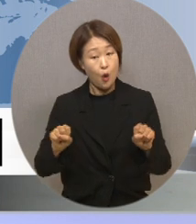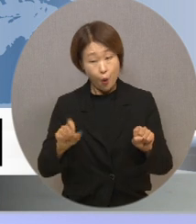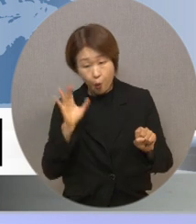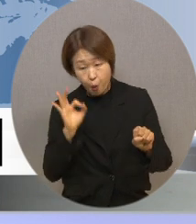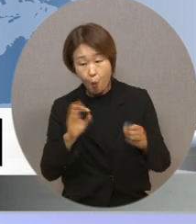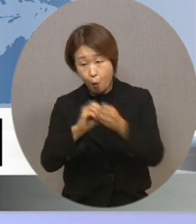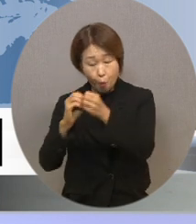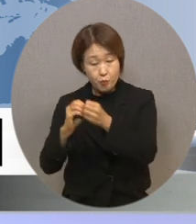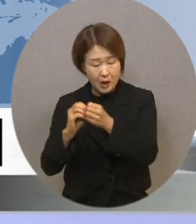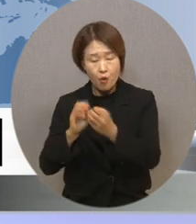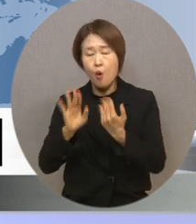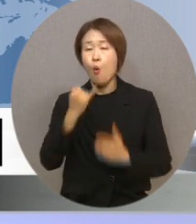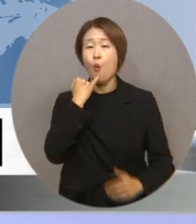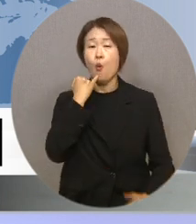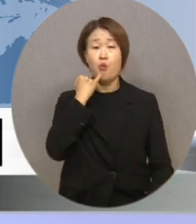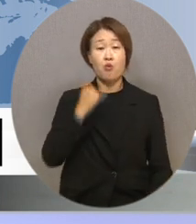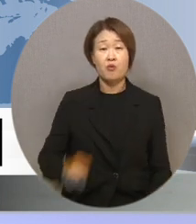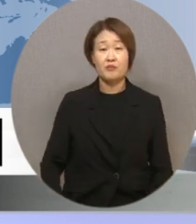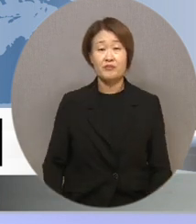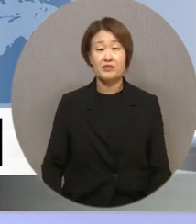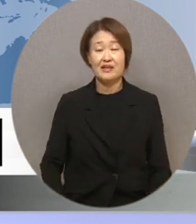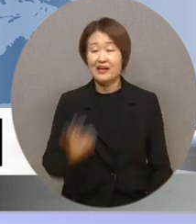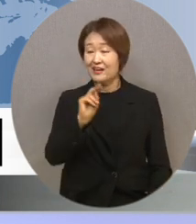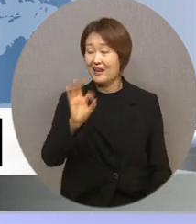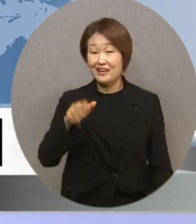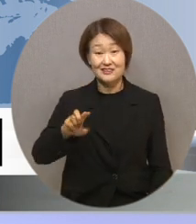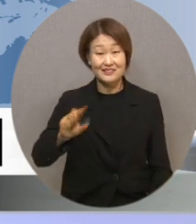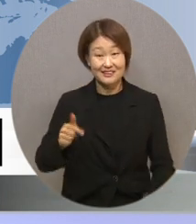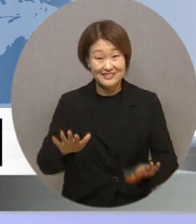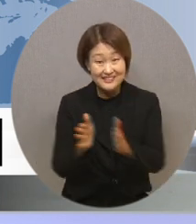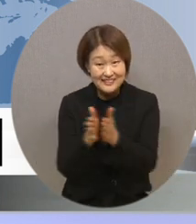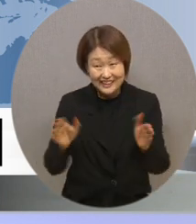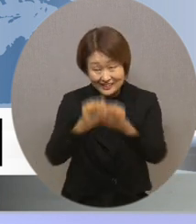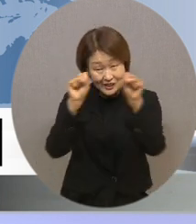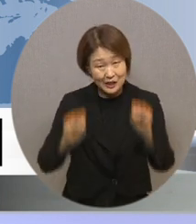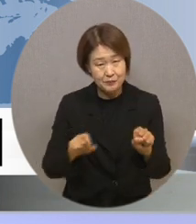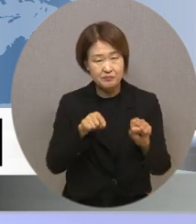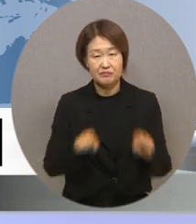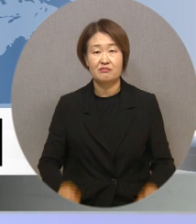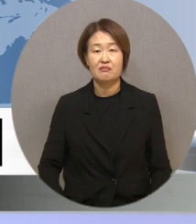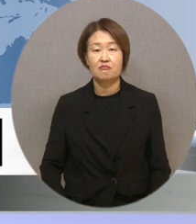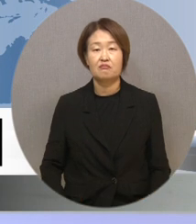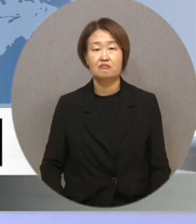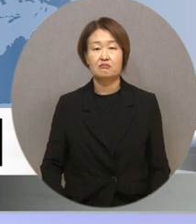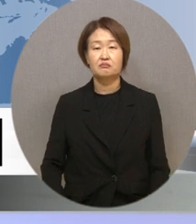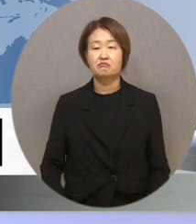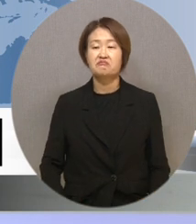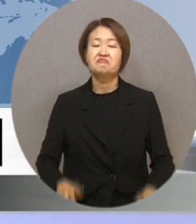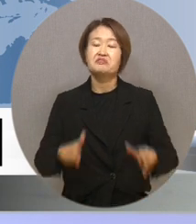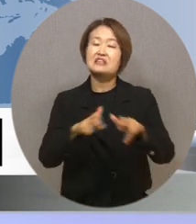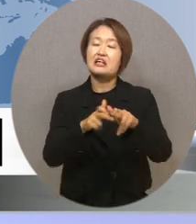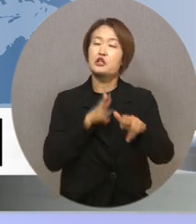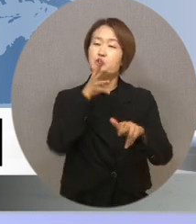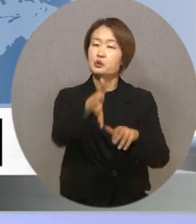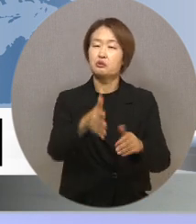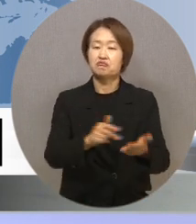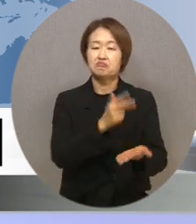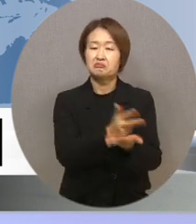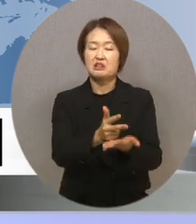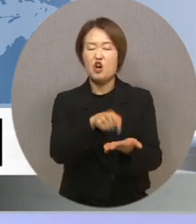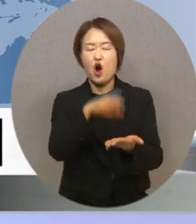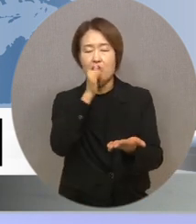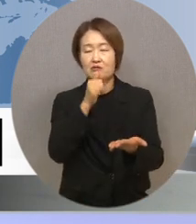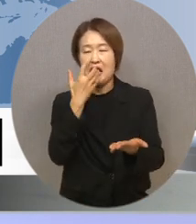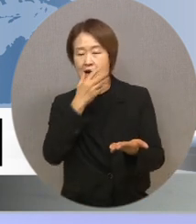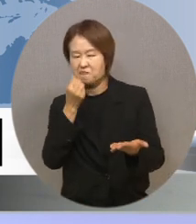것으로 나타났습니다. 서울 양천구에서 시행 중인 이 시스템은 비장애인 차량이 장애인 주차구역에 주차를